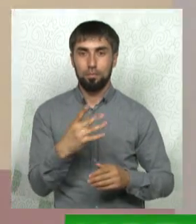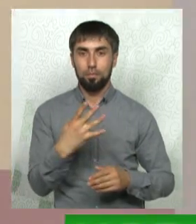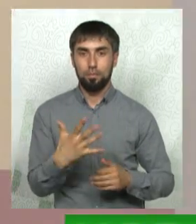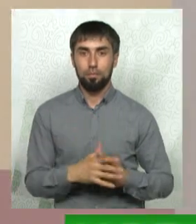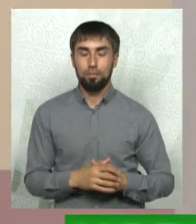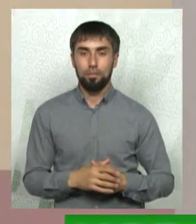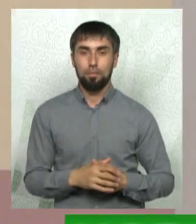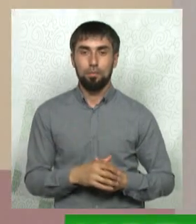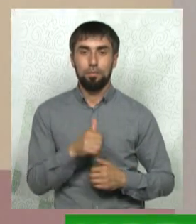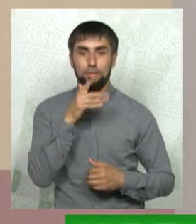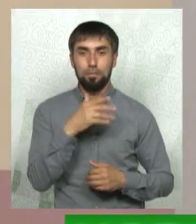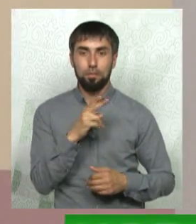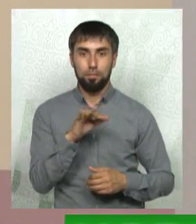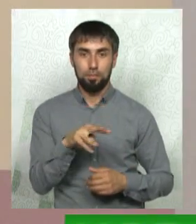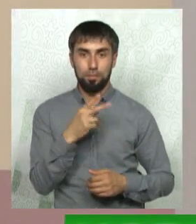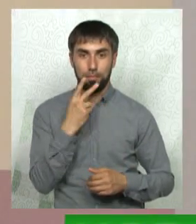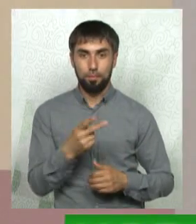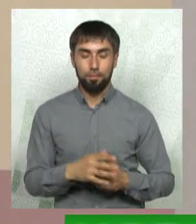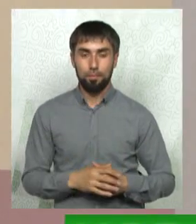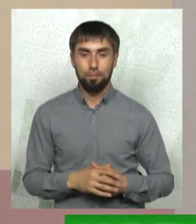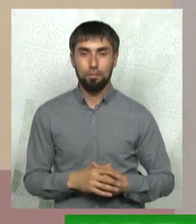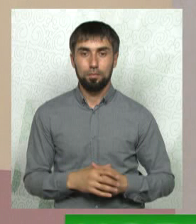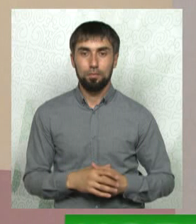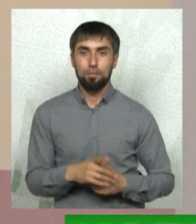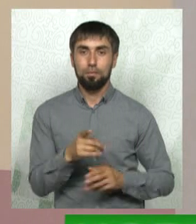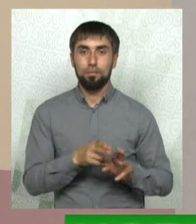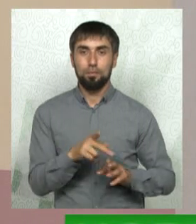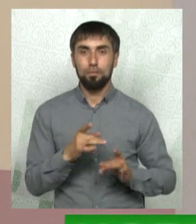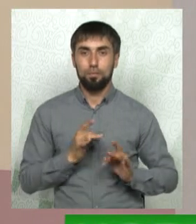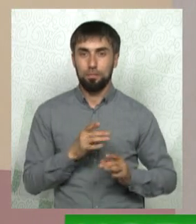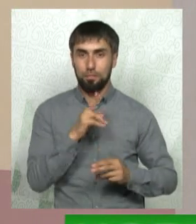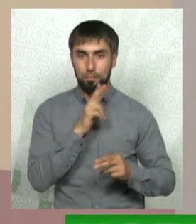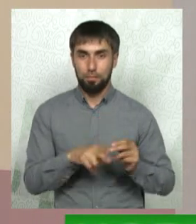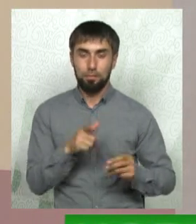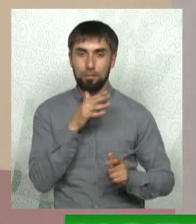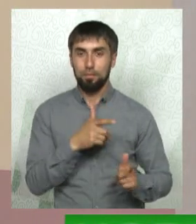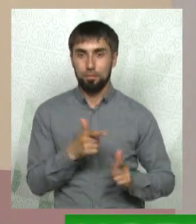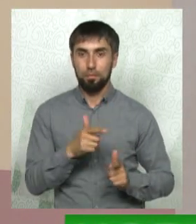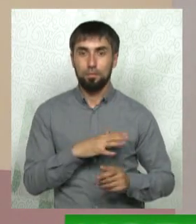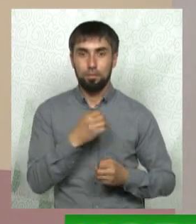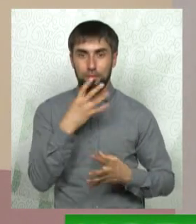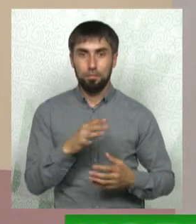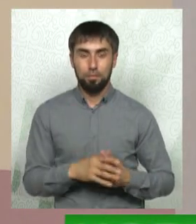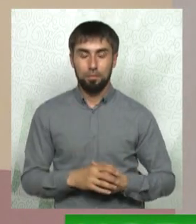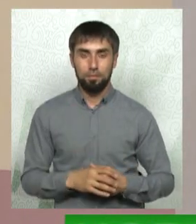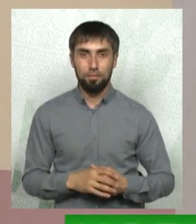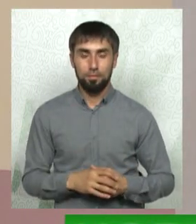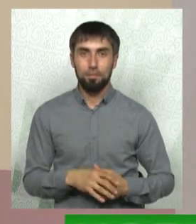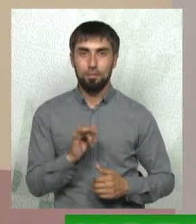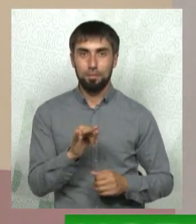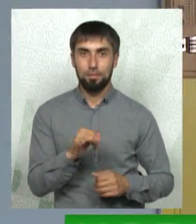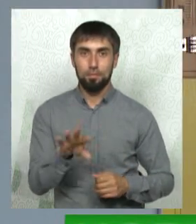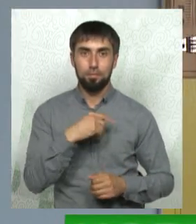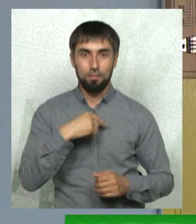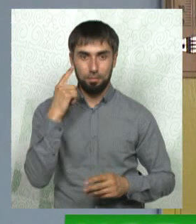Ким бардэн чу тэхагэ уже з... нервничать да дуал, хан элче кичу дикаяй ох трездатиги анхэт